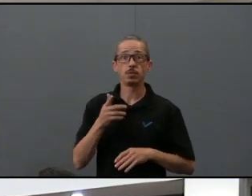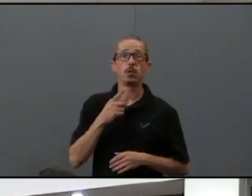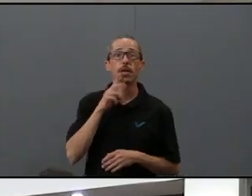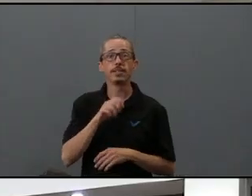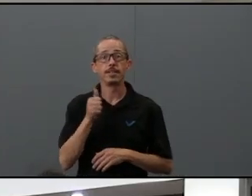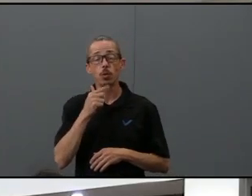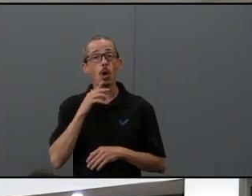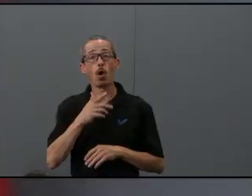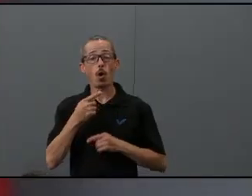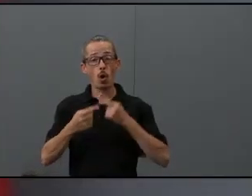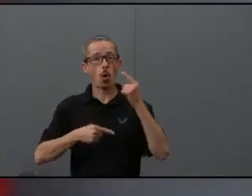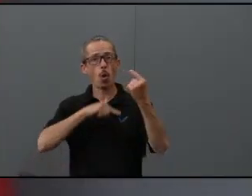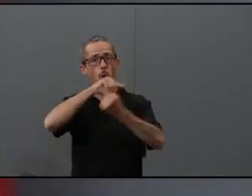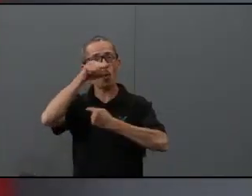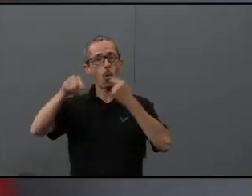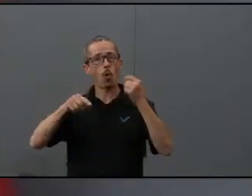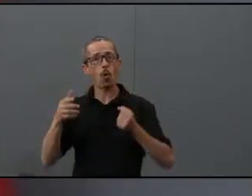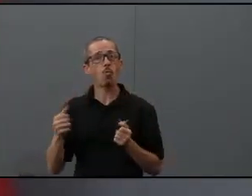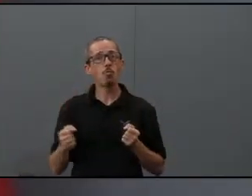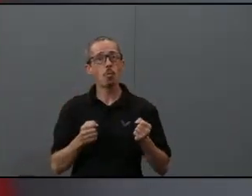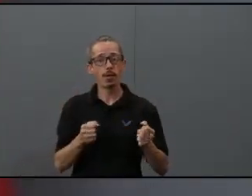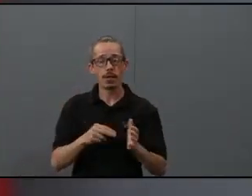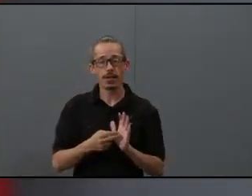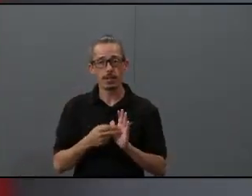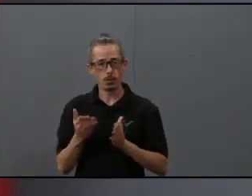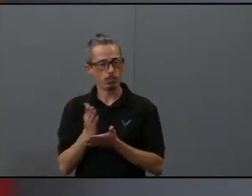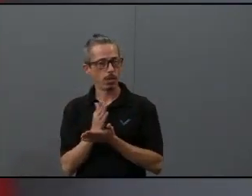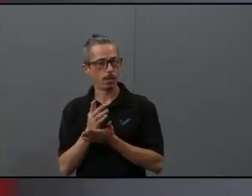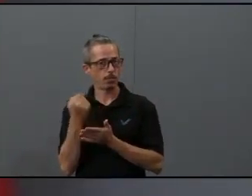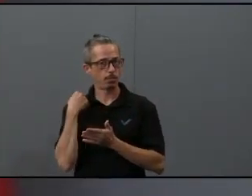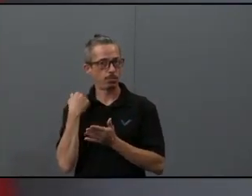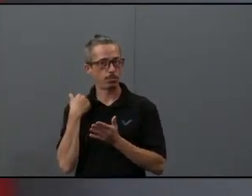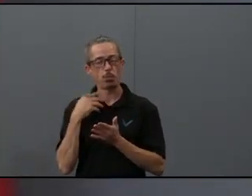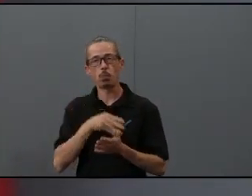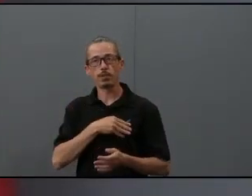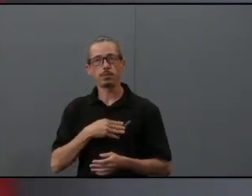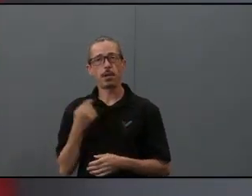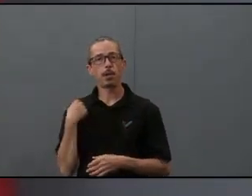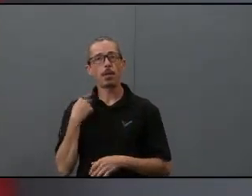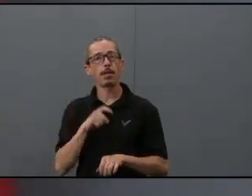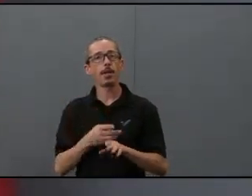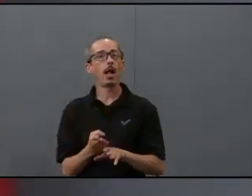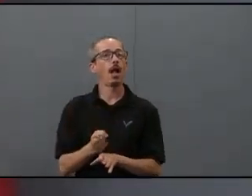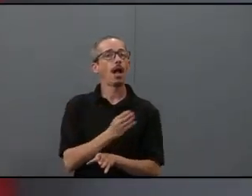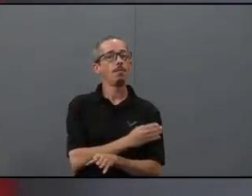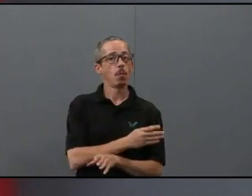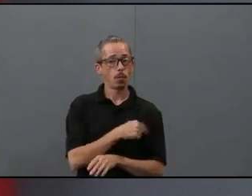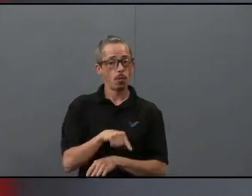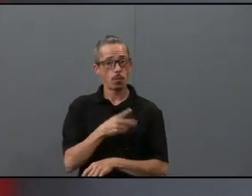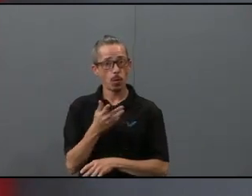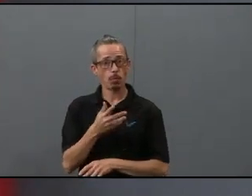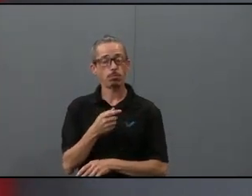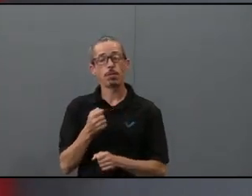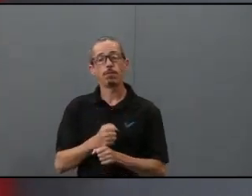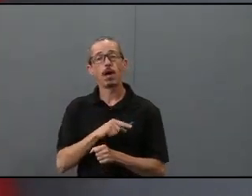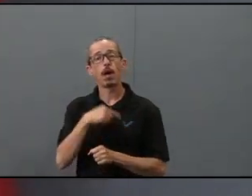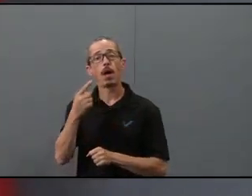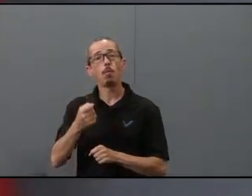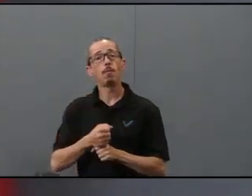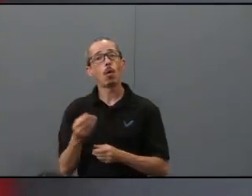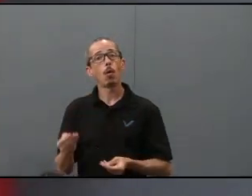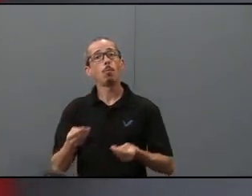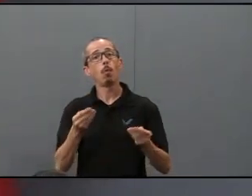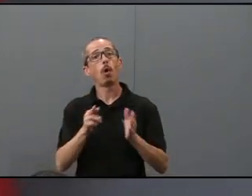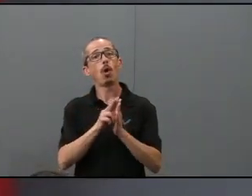en mouvement alors av une motion s donné qu'à une séance du conseil municipal tenu à une date ultérieure sera déposé pour adoption le